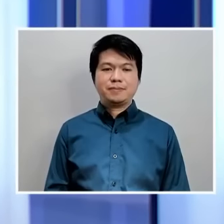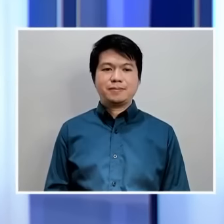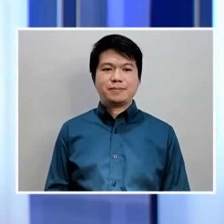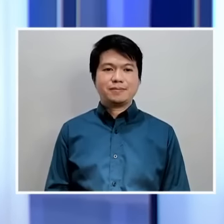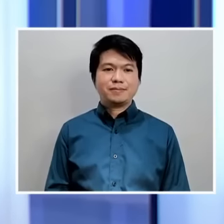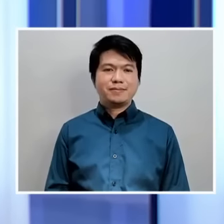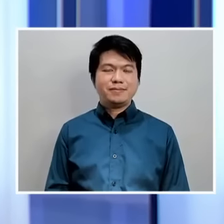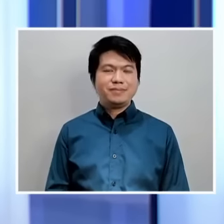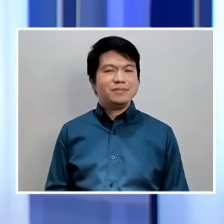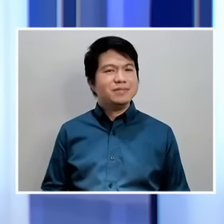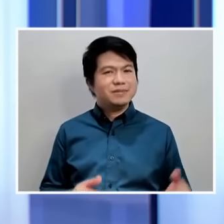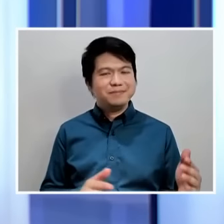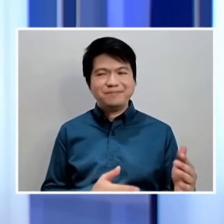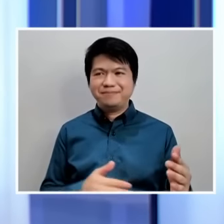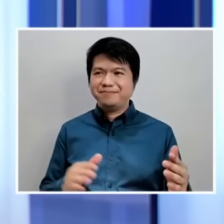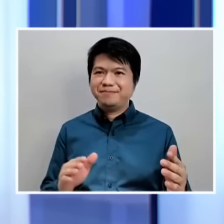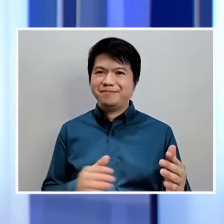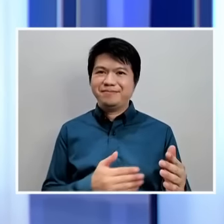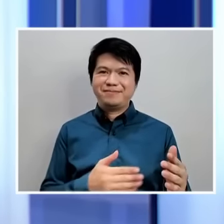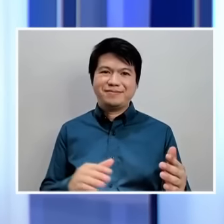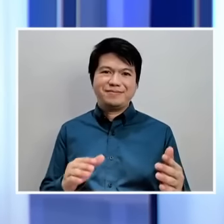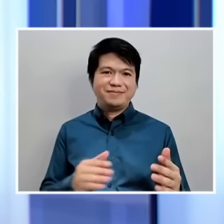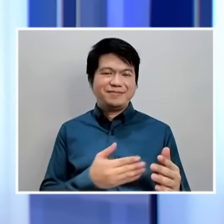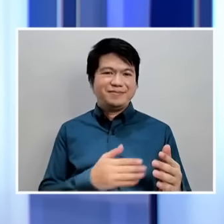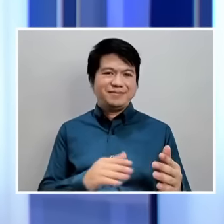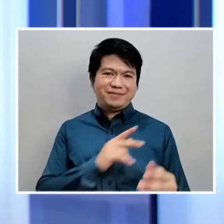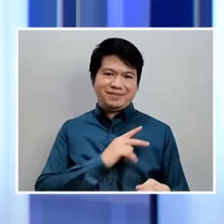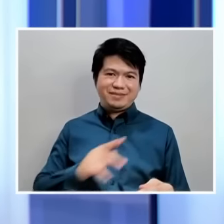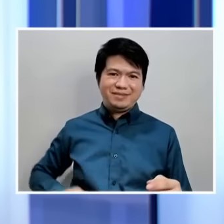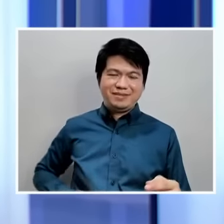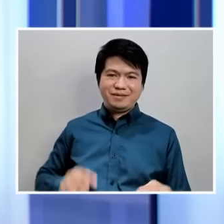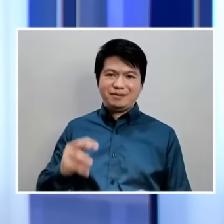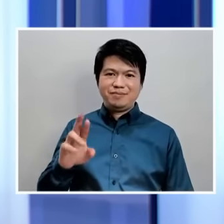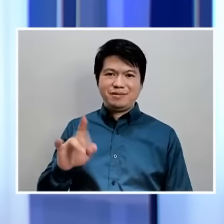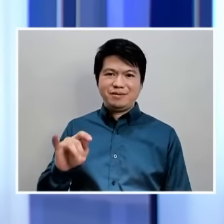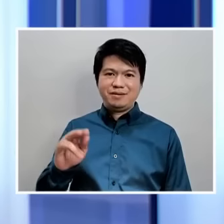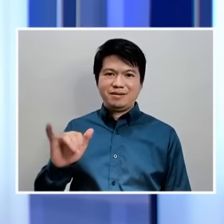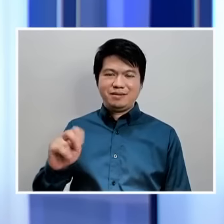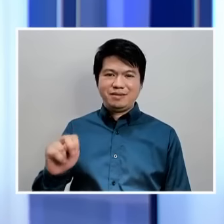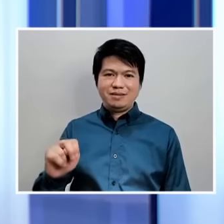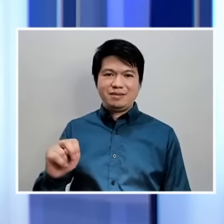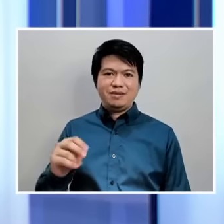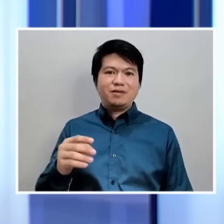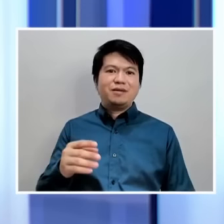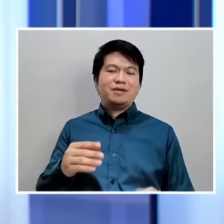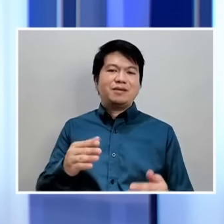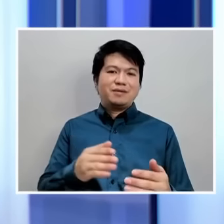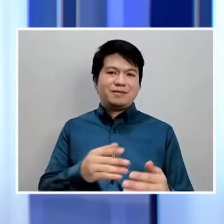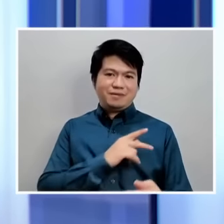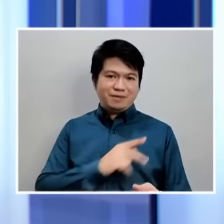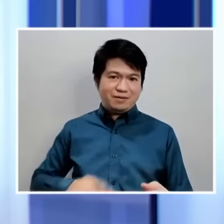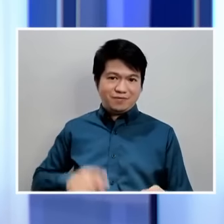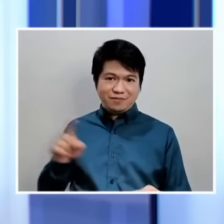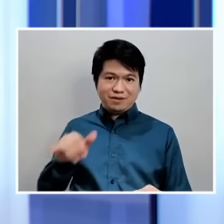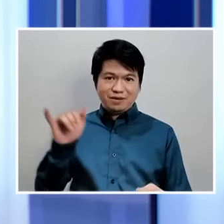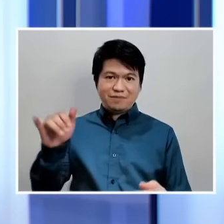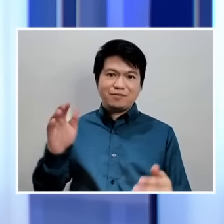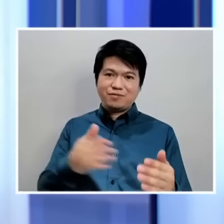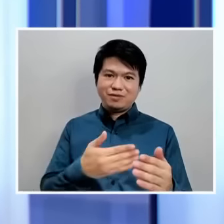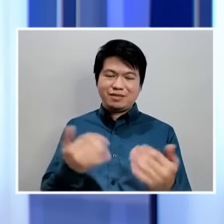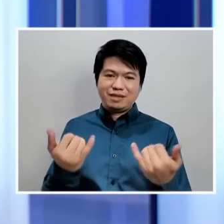Haharanahin ni Concert King Martin Yevera ang fans sa kanyang The King Forever concert ngayong gabi. May pa-throwback naman si